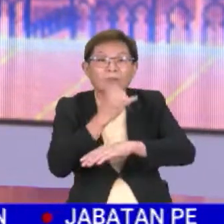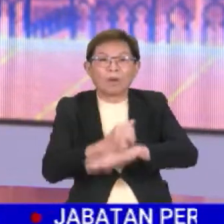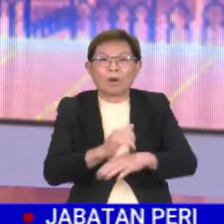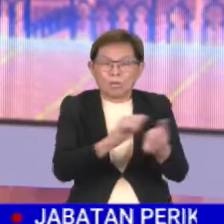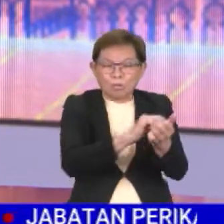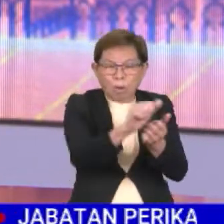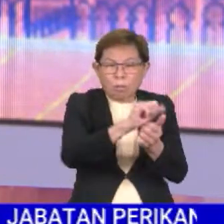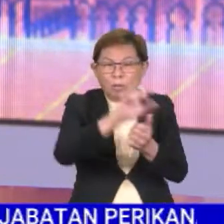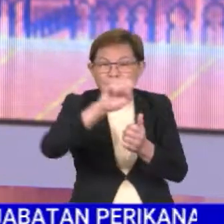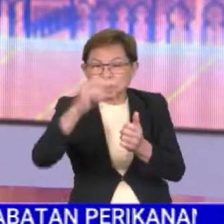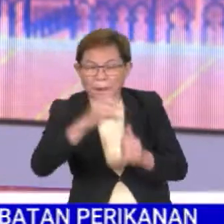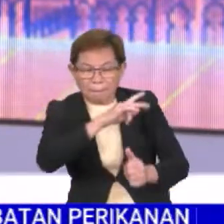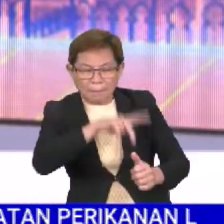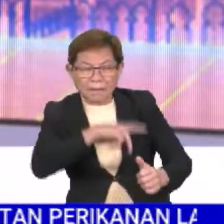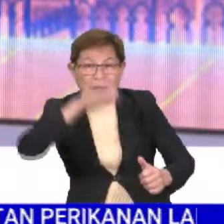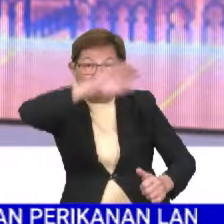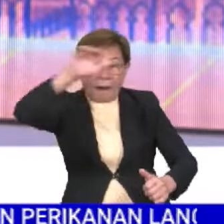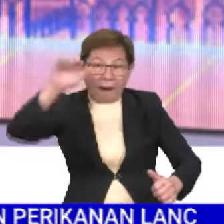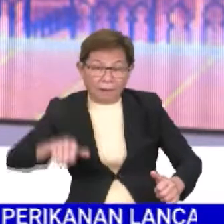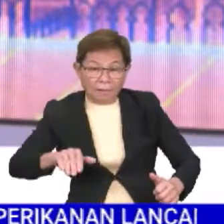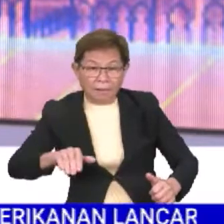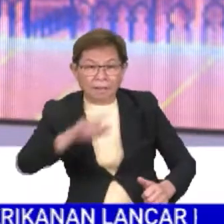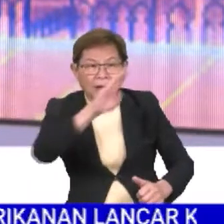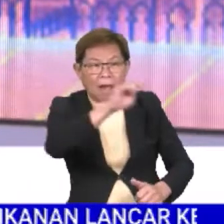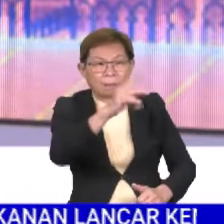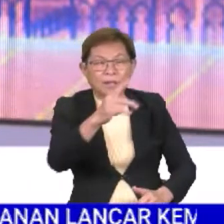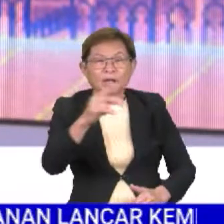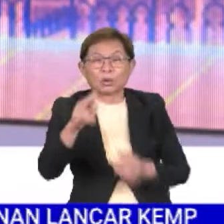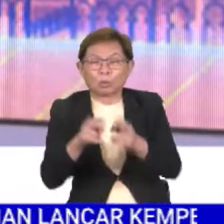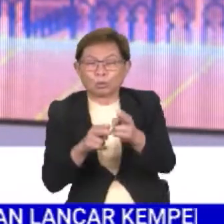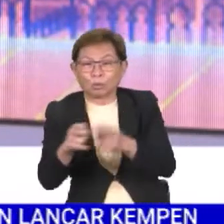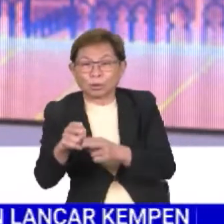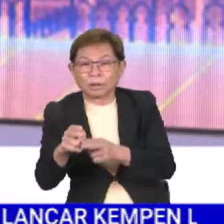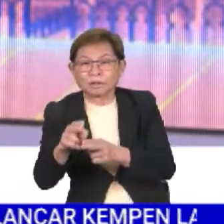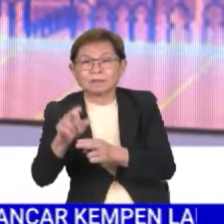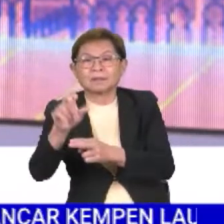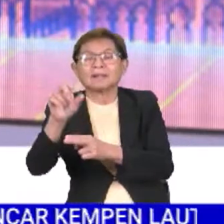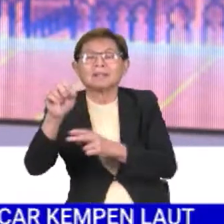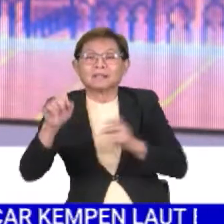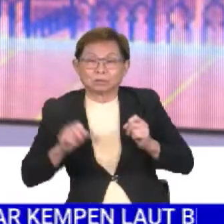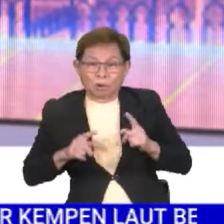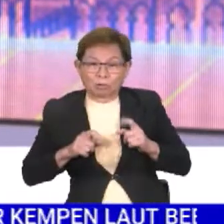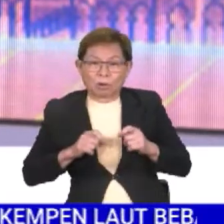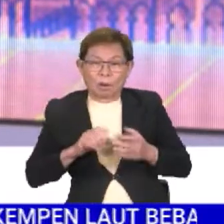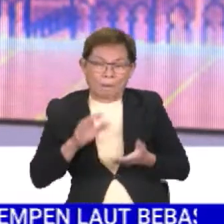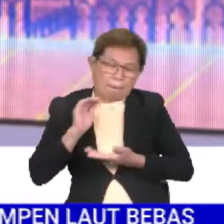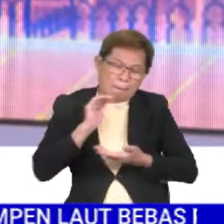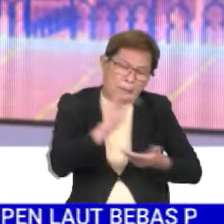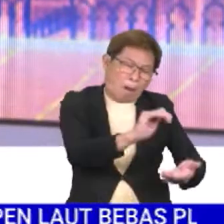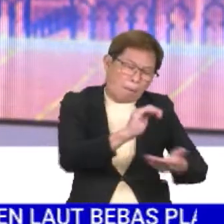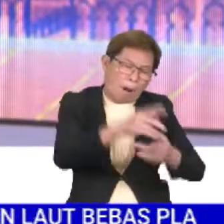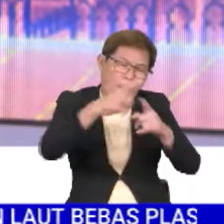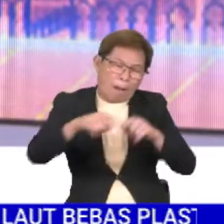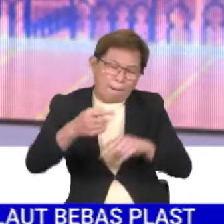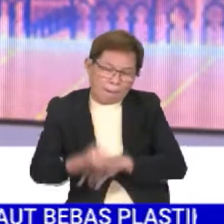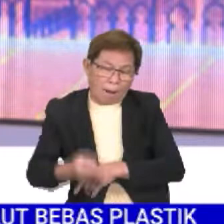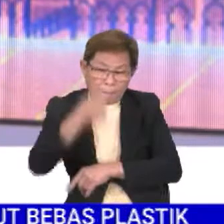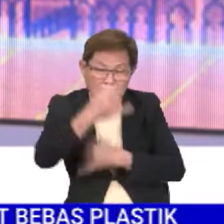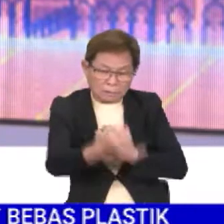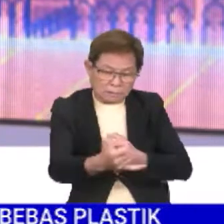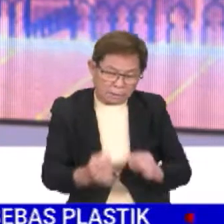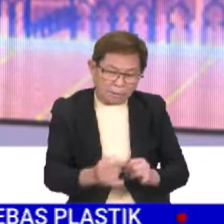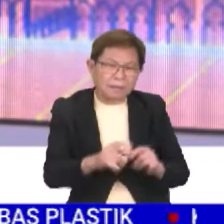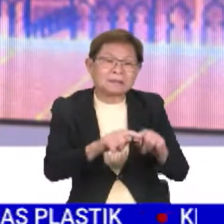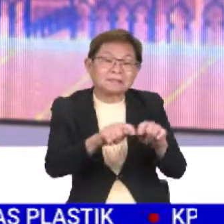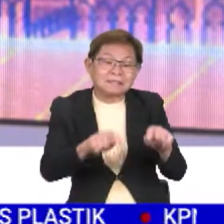meluluskan Syariah milik adik kandungnya MG urusniaga sedang berhak membatalkan pelbagai barangan bagi jabatan